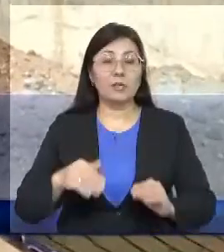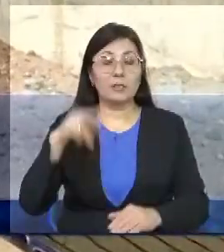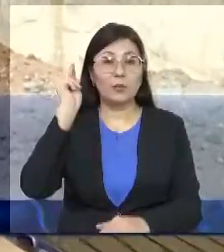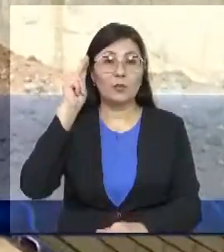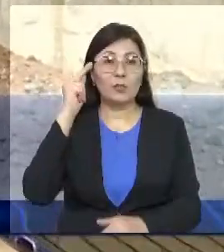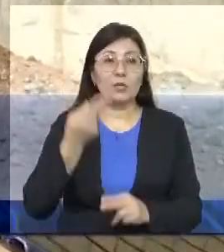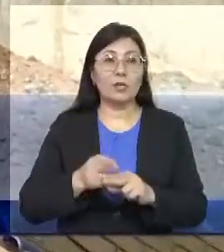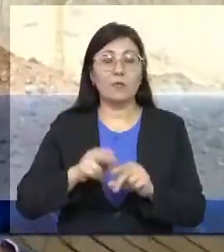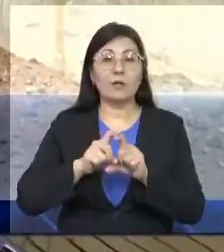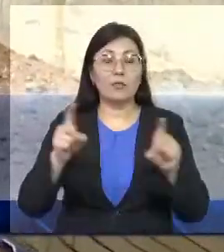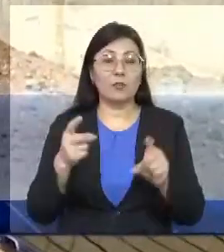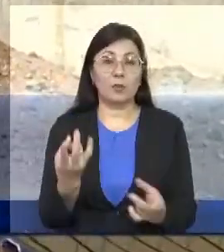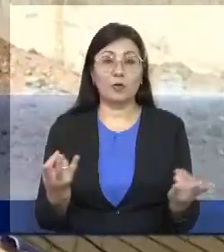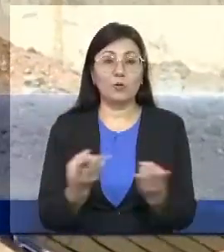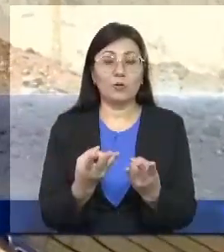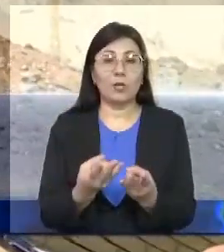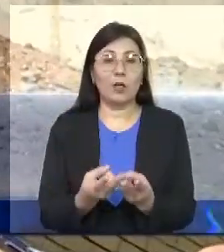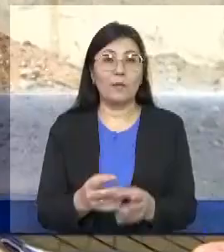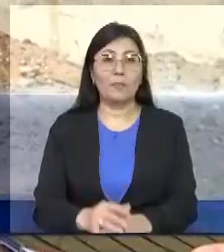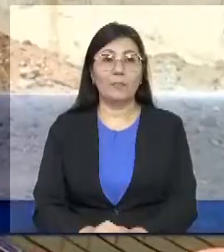школу население очень ждет.